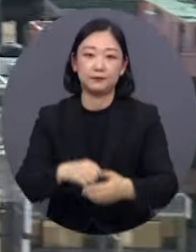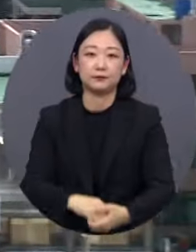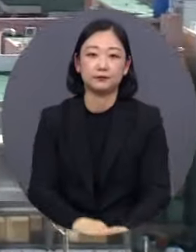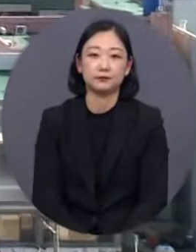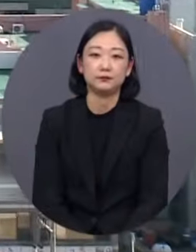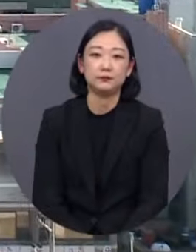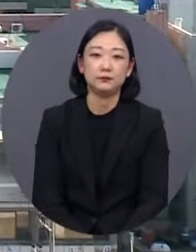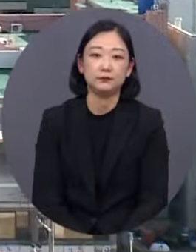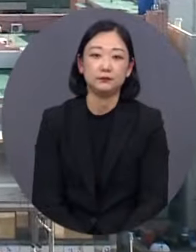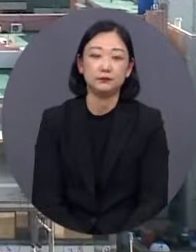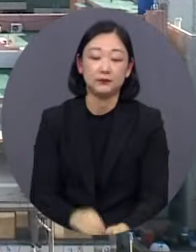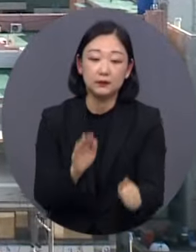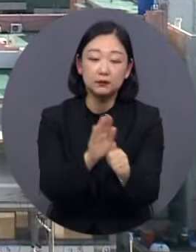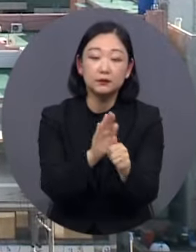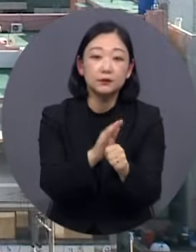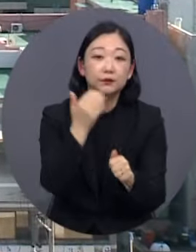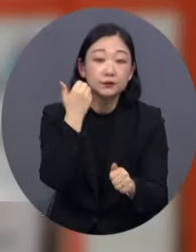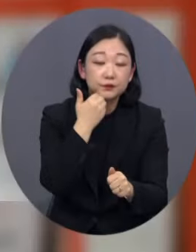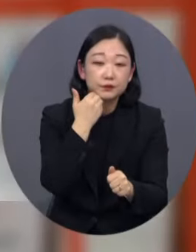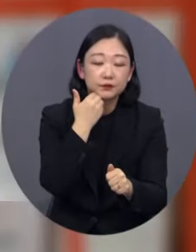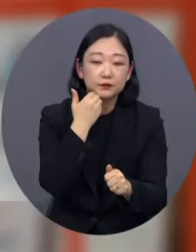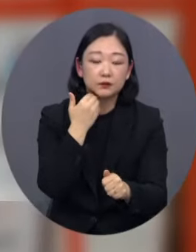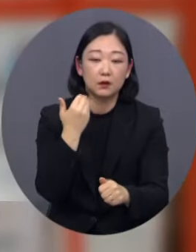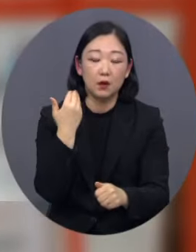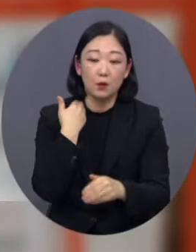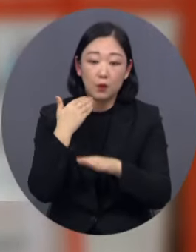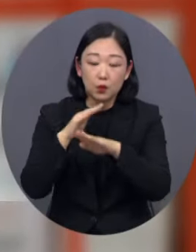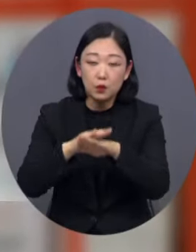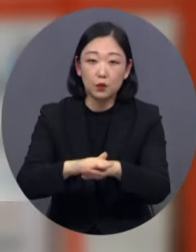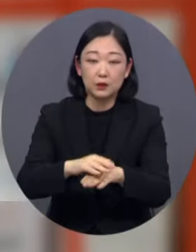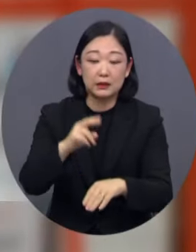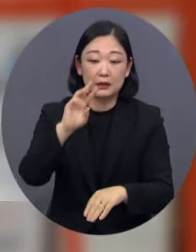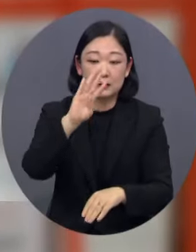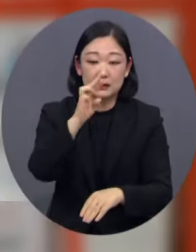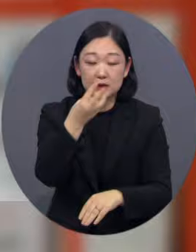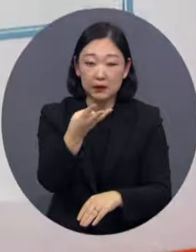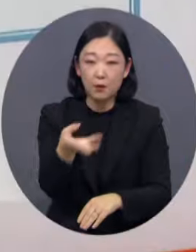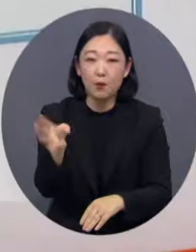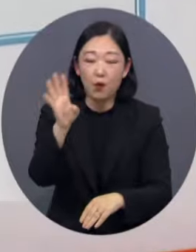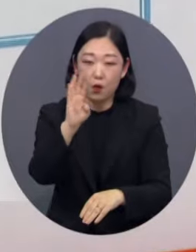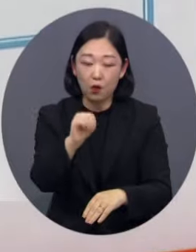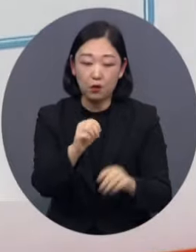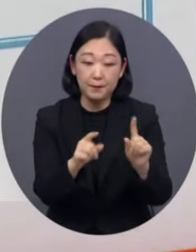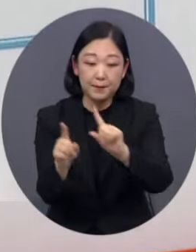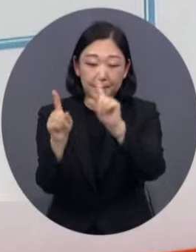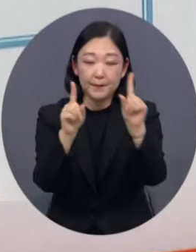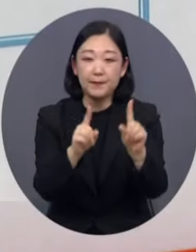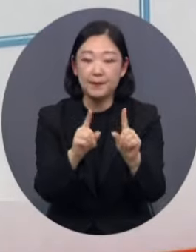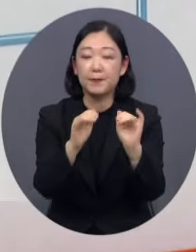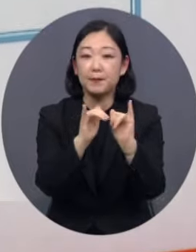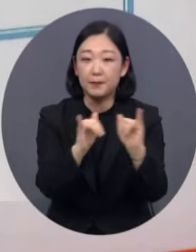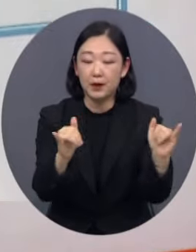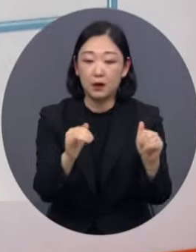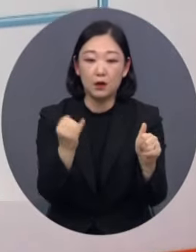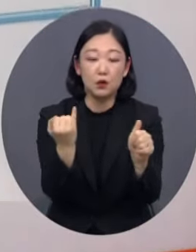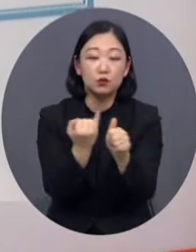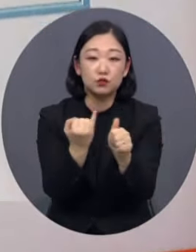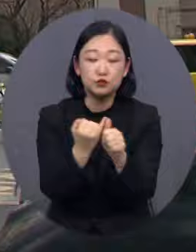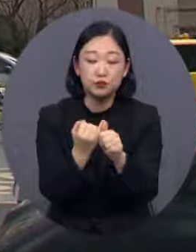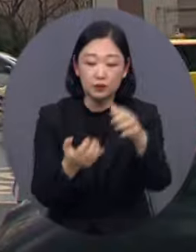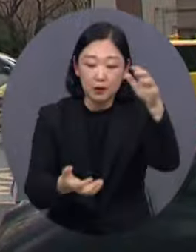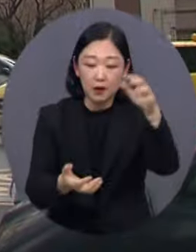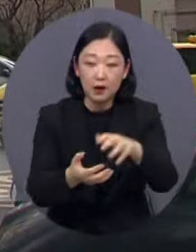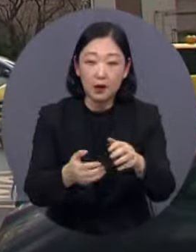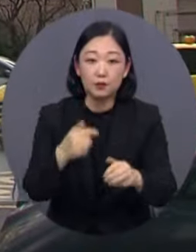밝혔습니다. 지원 대상은 임차 보증금 3억 원 이하 주택에 거주하는 무주택 임차인으로 부부 합산